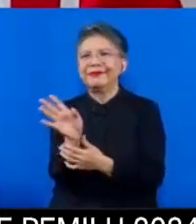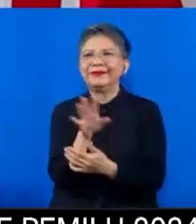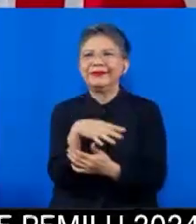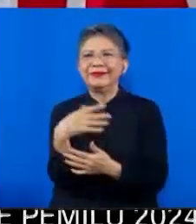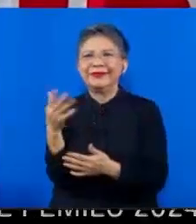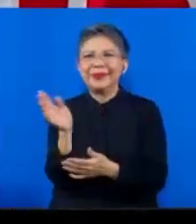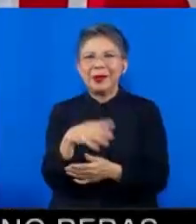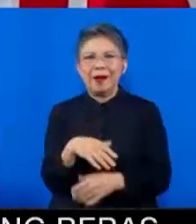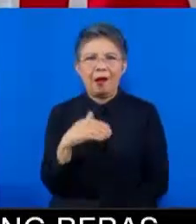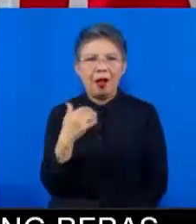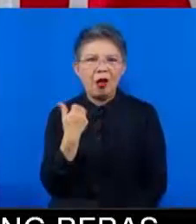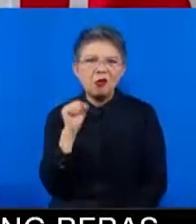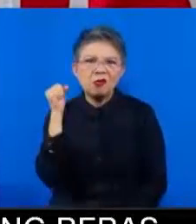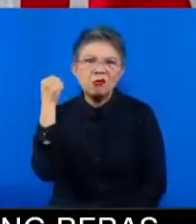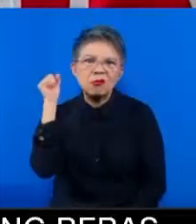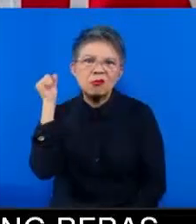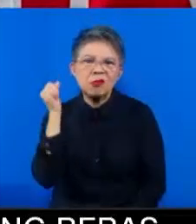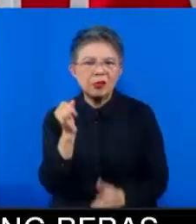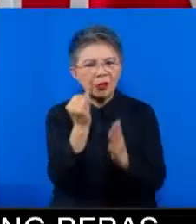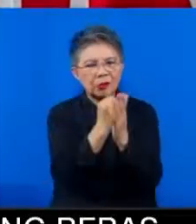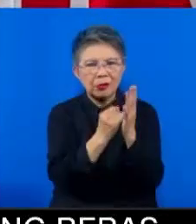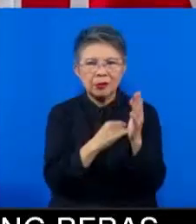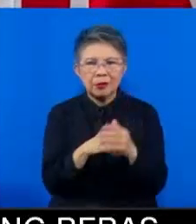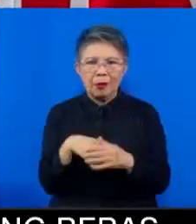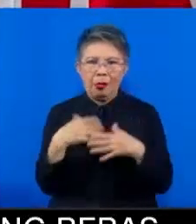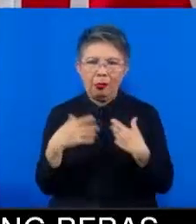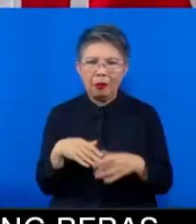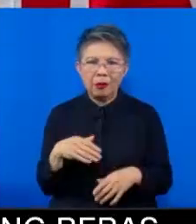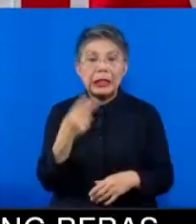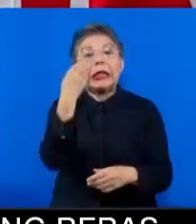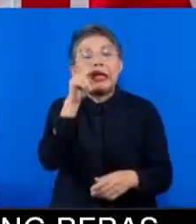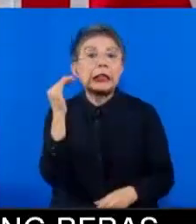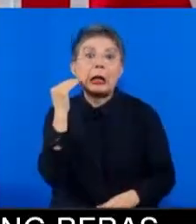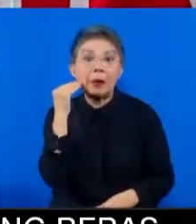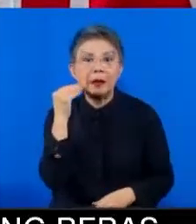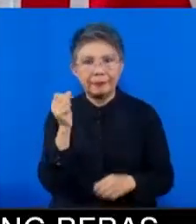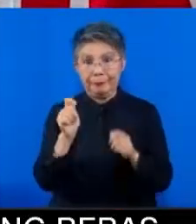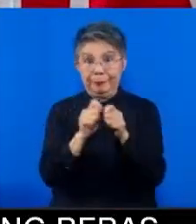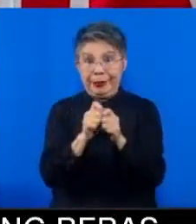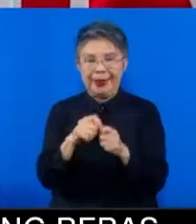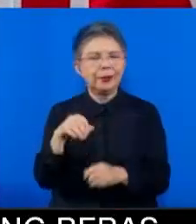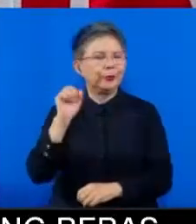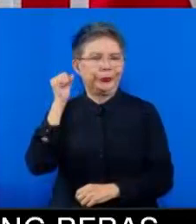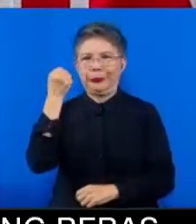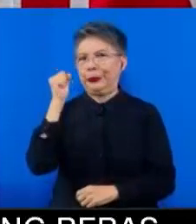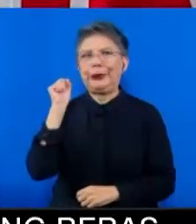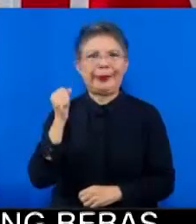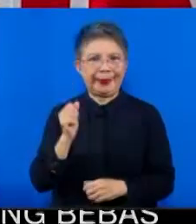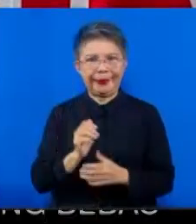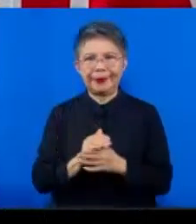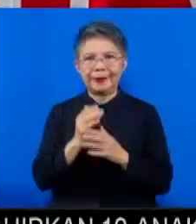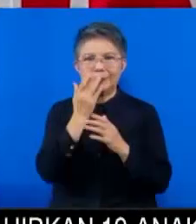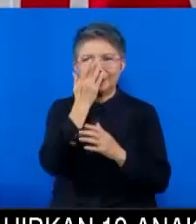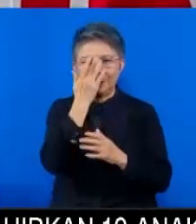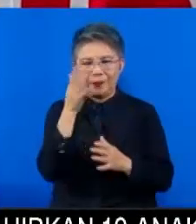Ternyata memang nggak gampang untuk membuat lukisan di spanduk pecel lele kayak gini. Walaupun tadi saya lihatnya Pak Hartono, gambarnya mudah banget, juga